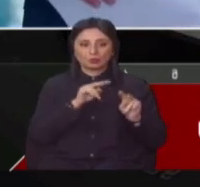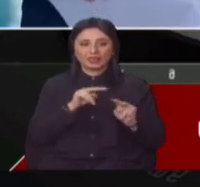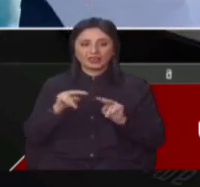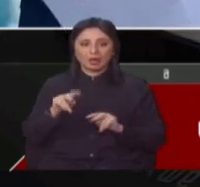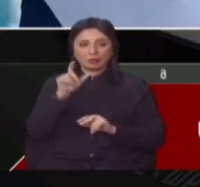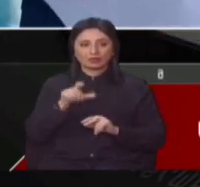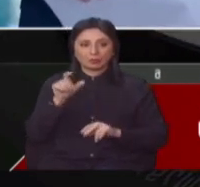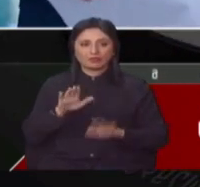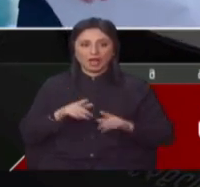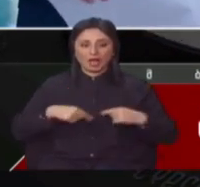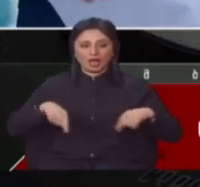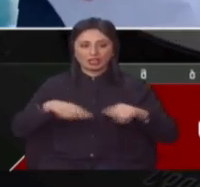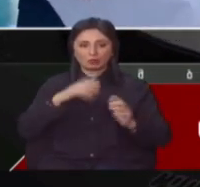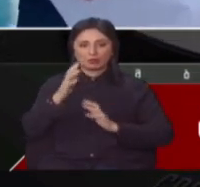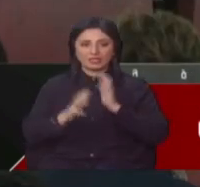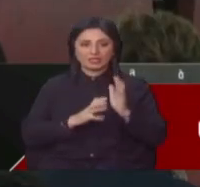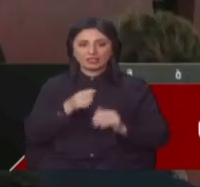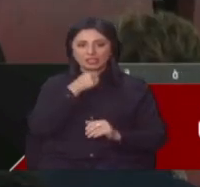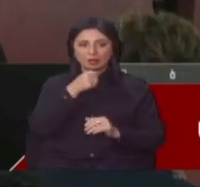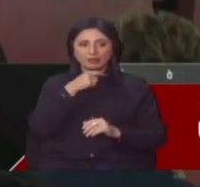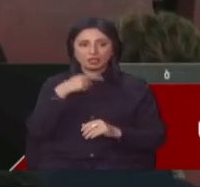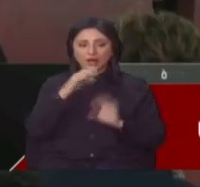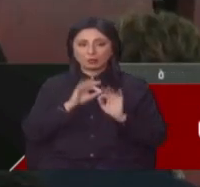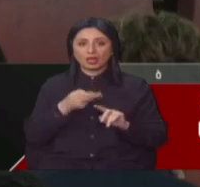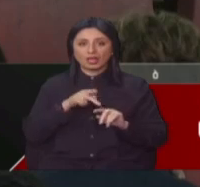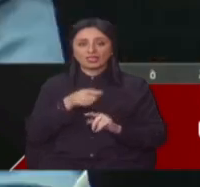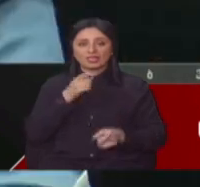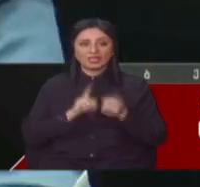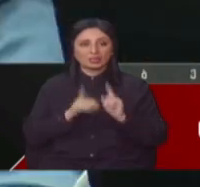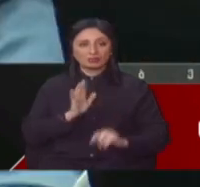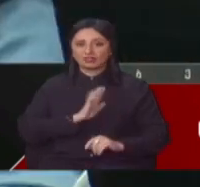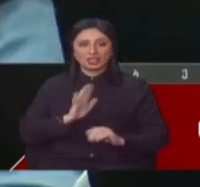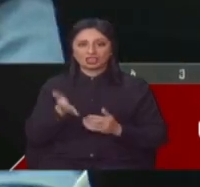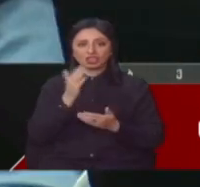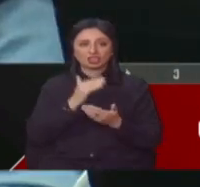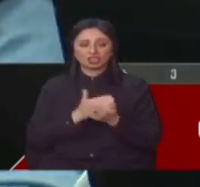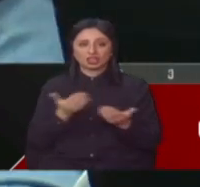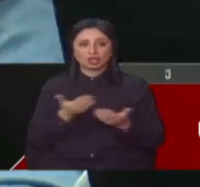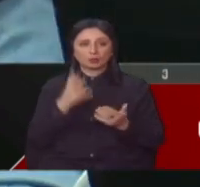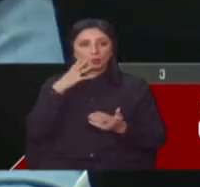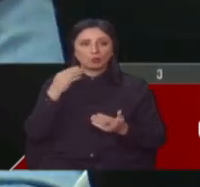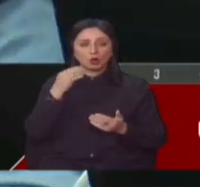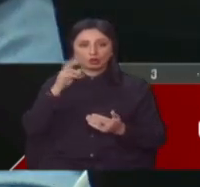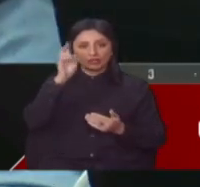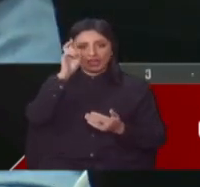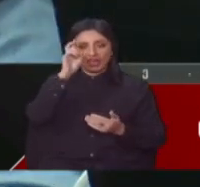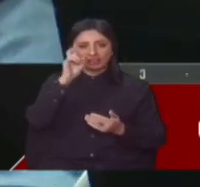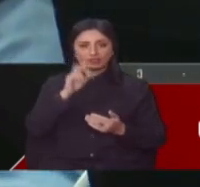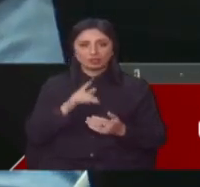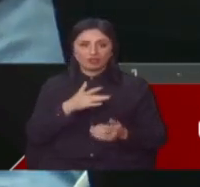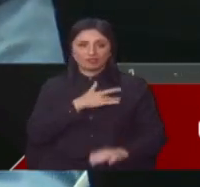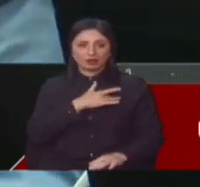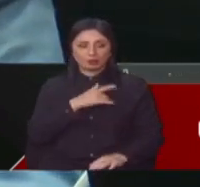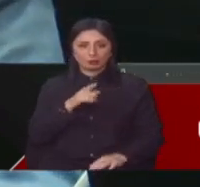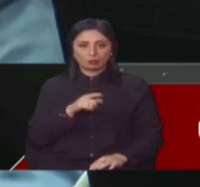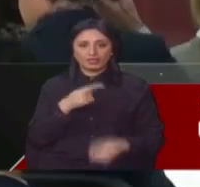დამკვირვებლები, ასევე ადგილობრივი და საერთაშორისო მედია აღნიშნავს, რომ ეს ნამდვილად არ იყო ის შედეგი, რომელსაც მოლდოვის ხელისუფლება